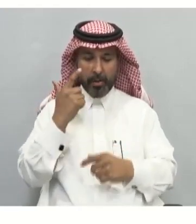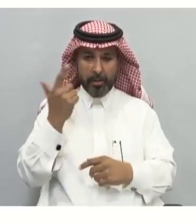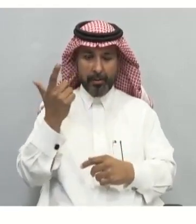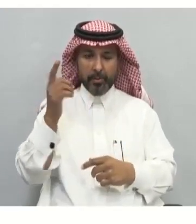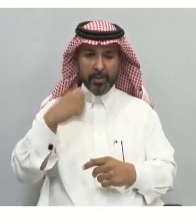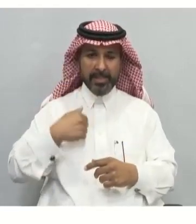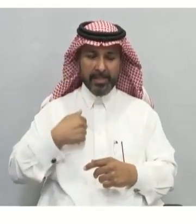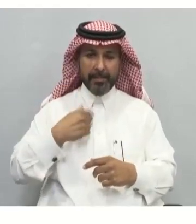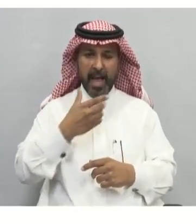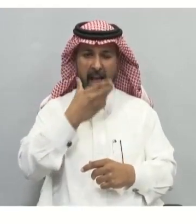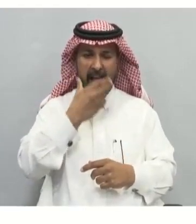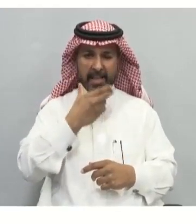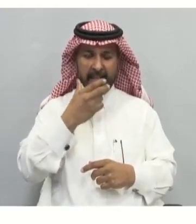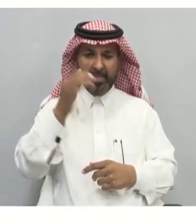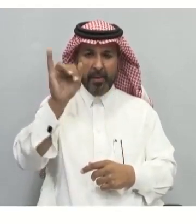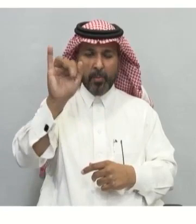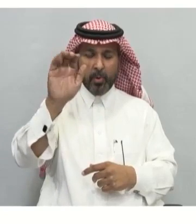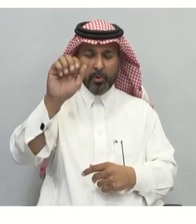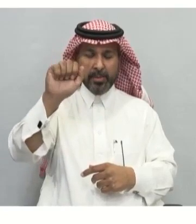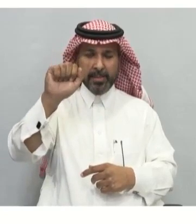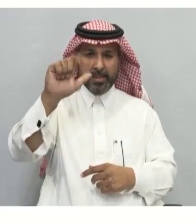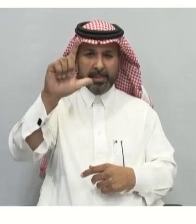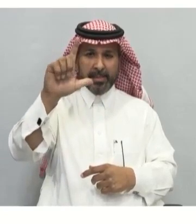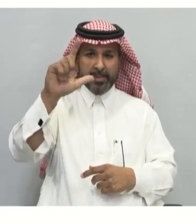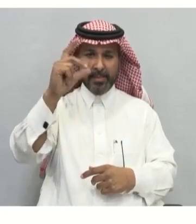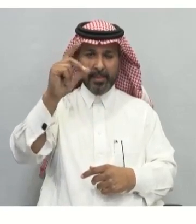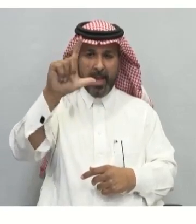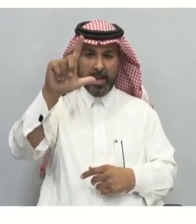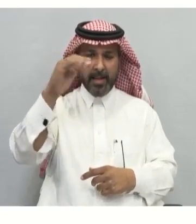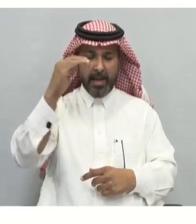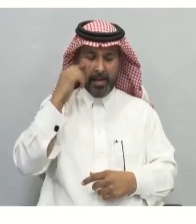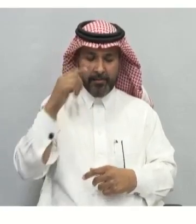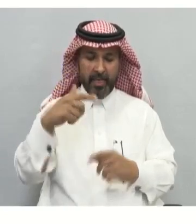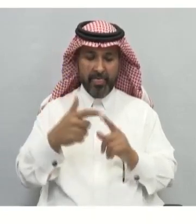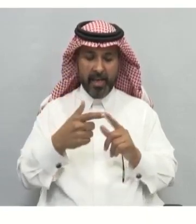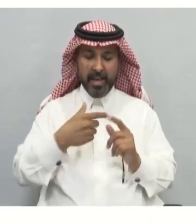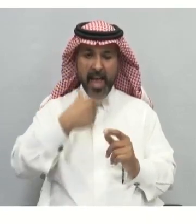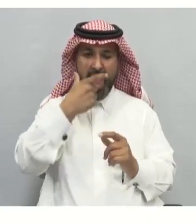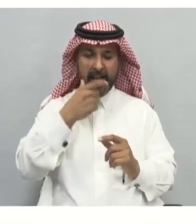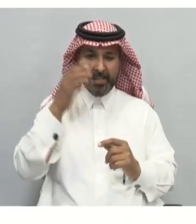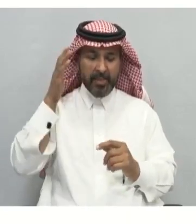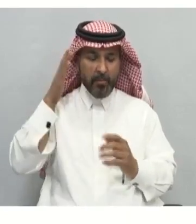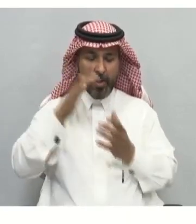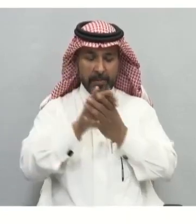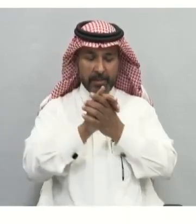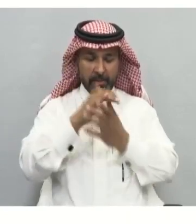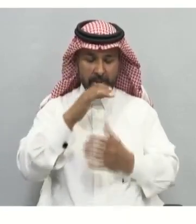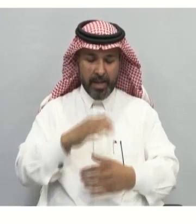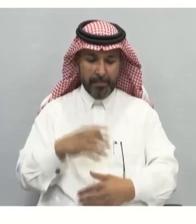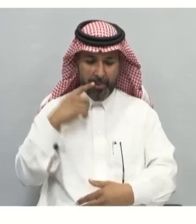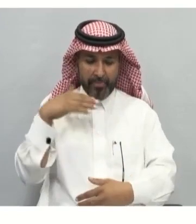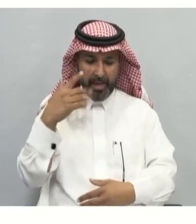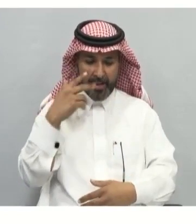مصطلح الحديث والمحور الثاني الحديث النبوي والمحور الثالث التطبيقات